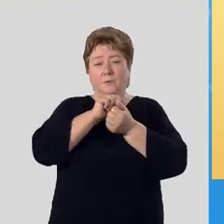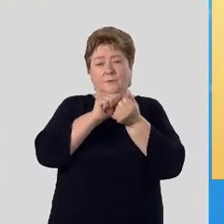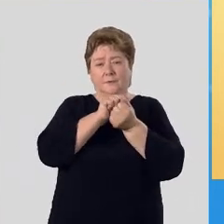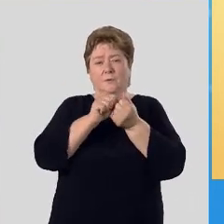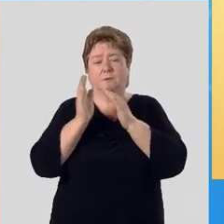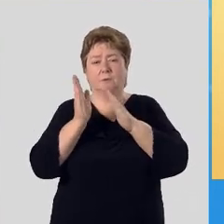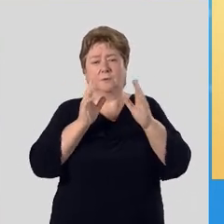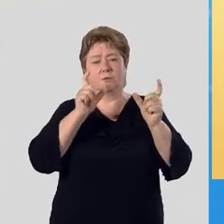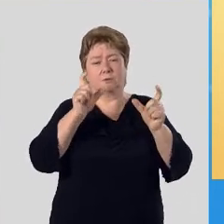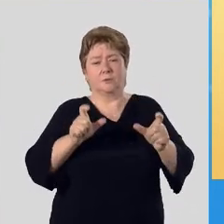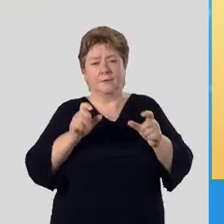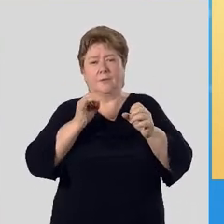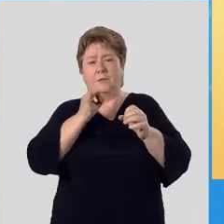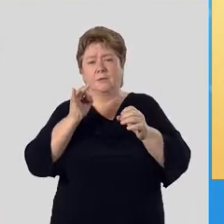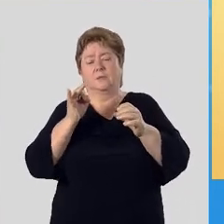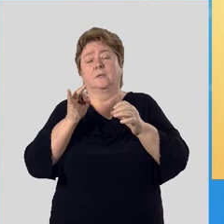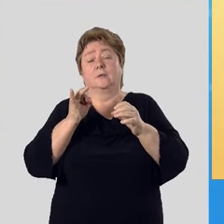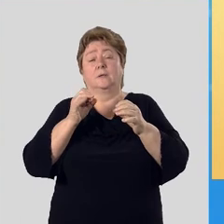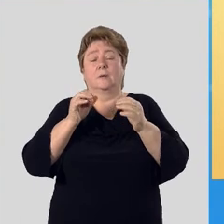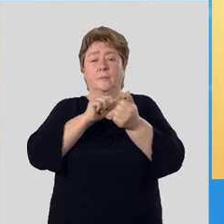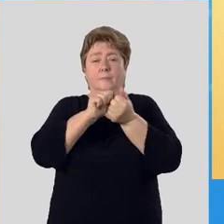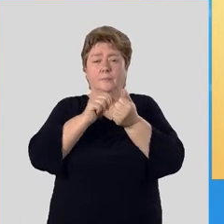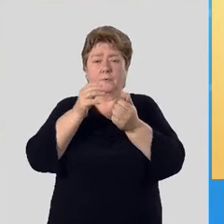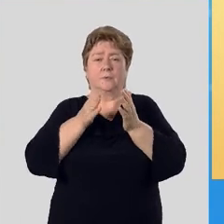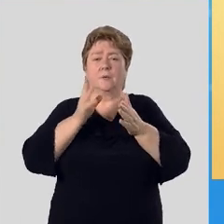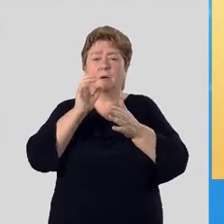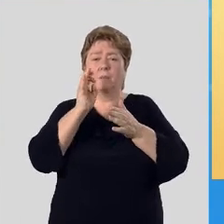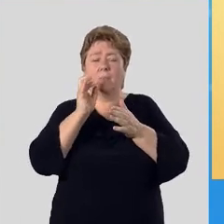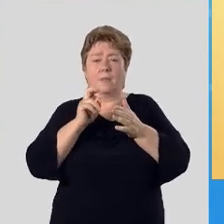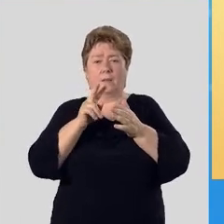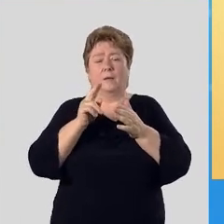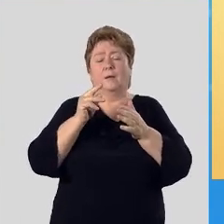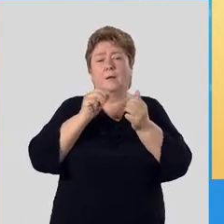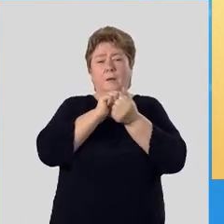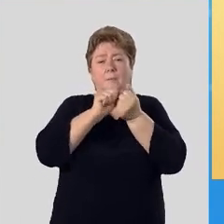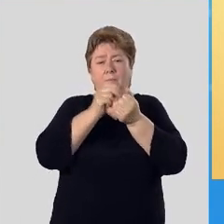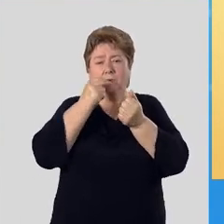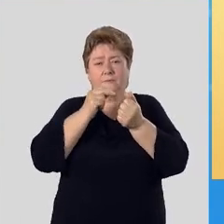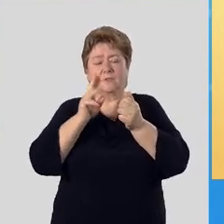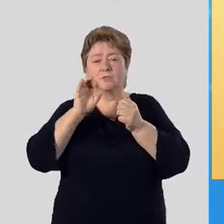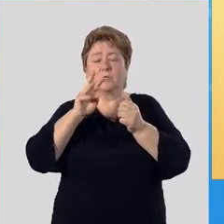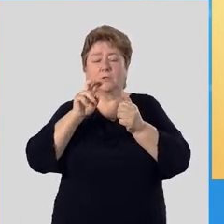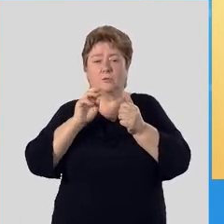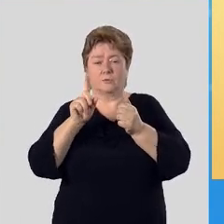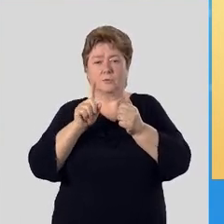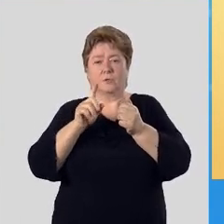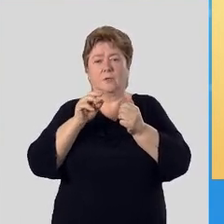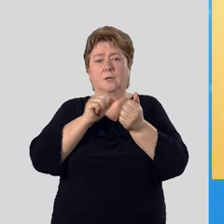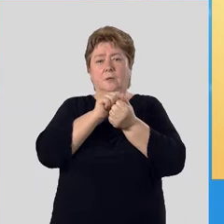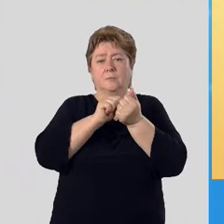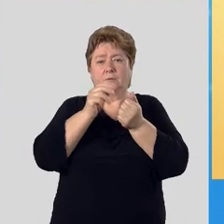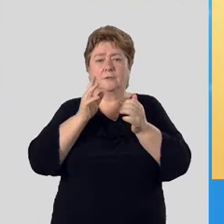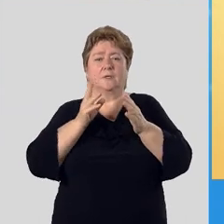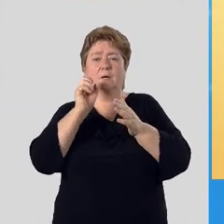Пищеварительная система человека состоит из пищеварительного канала и пищеварительных желез.